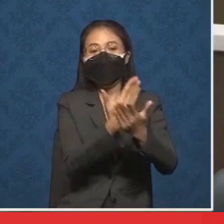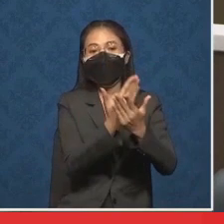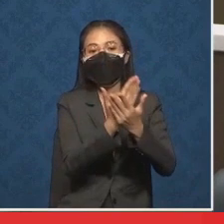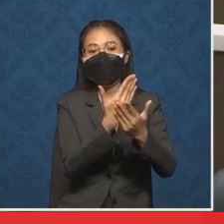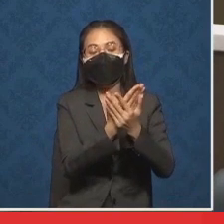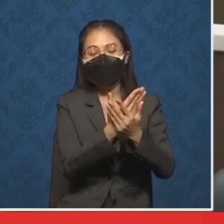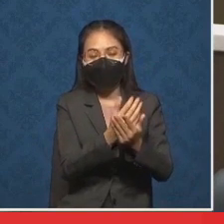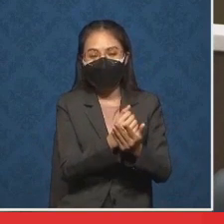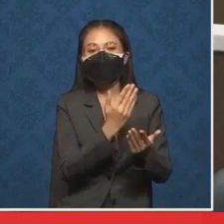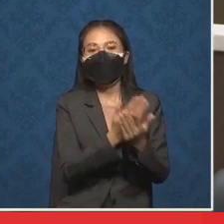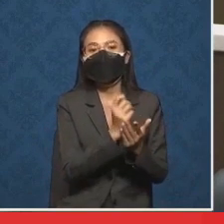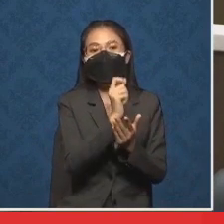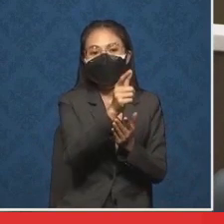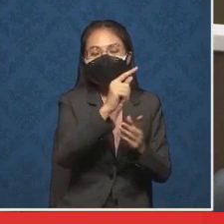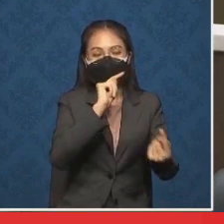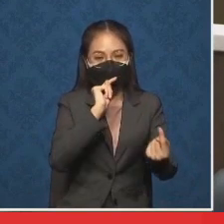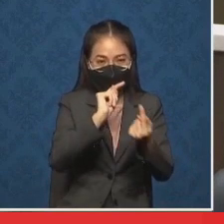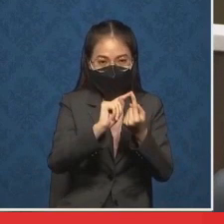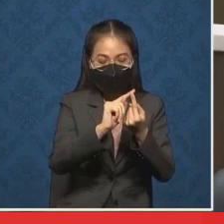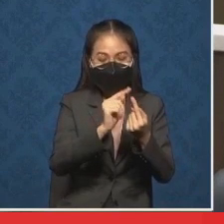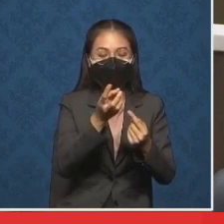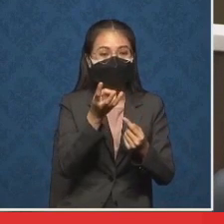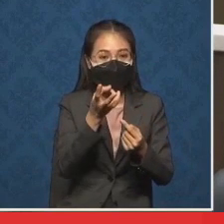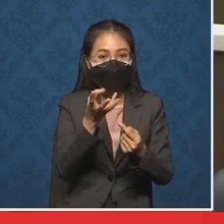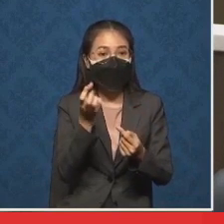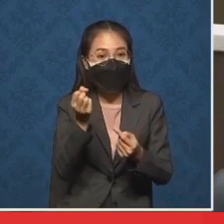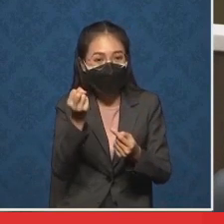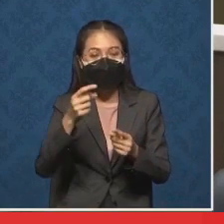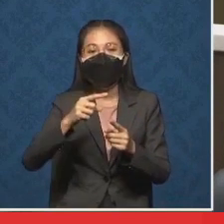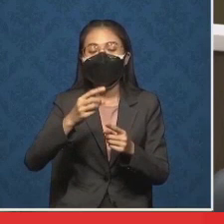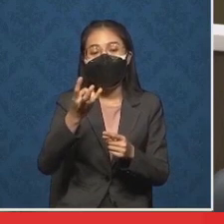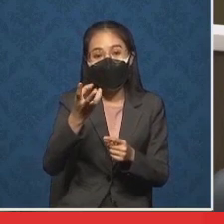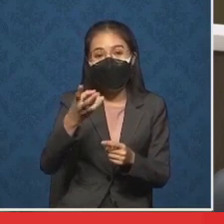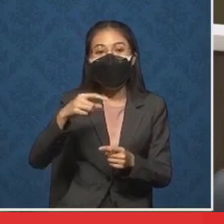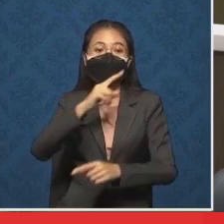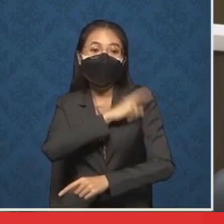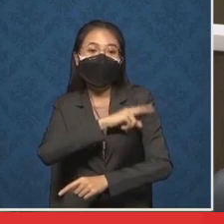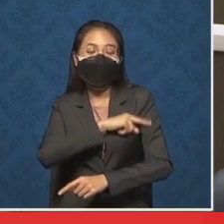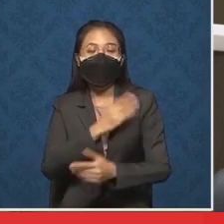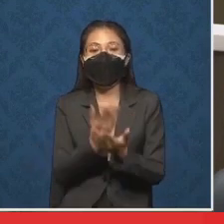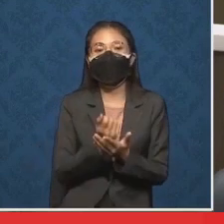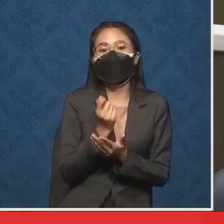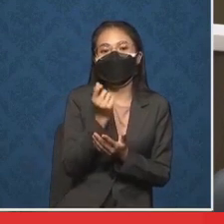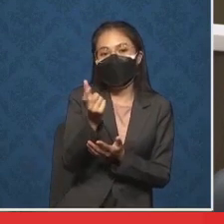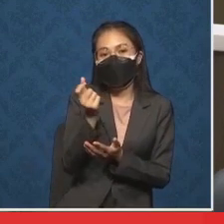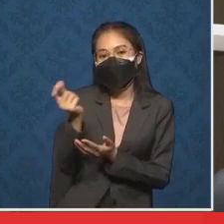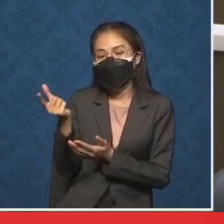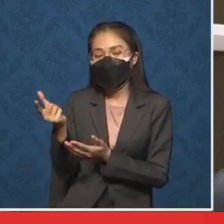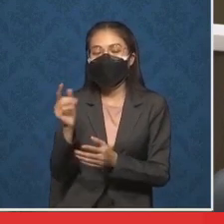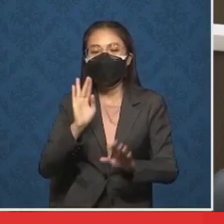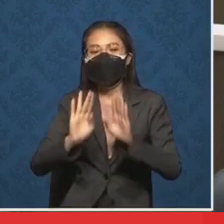เดือนตุลาคมที่เกี่ยวข้าวเนี่ยเป็นข้าวเหนียวบ้างข้าวขาวบ้างเนี่ยจ่ายไปประมาณ500,000ครอบครัวเ